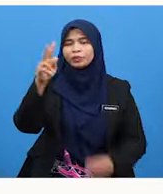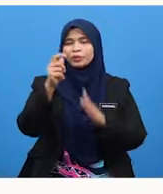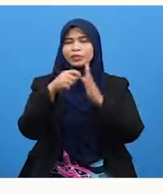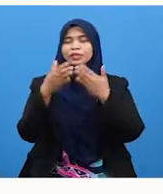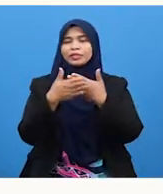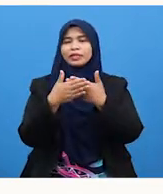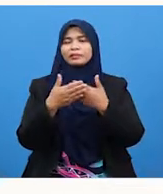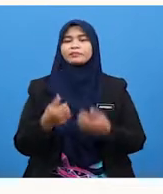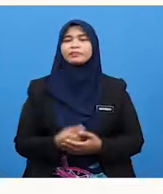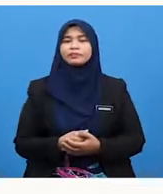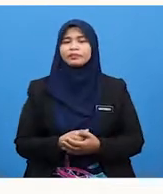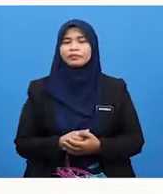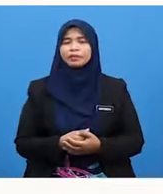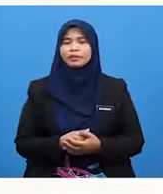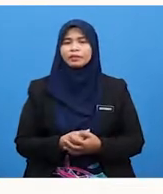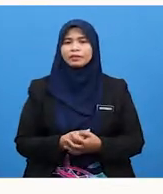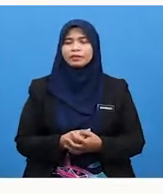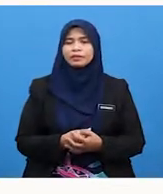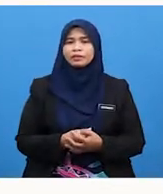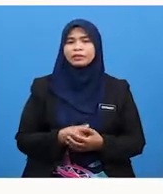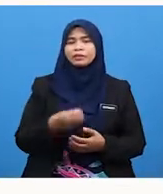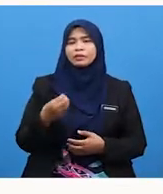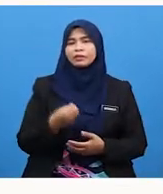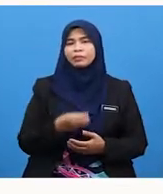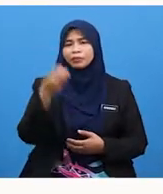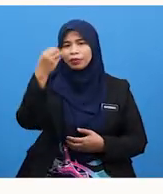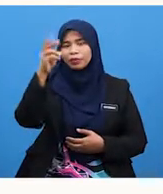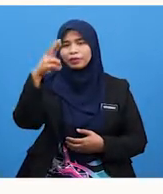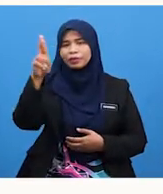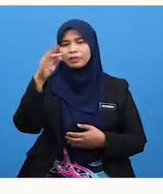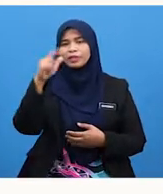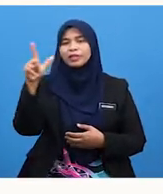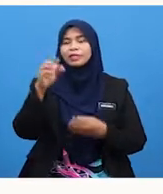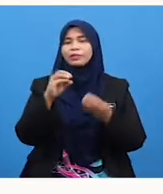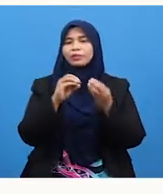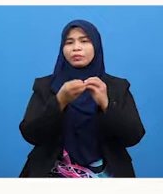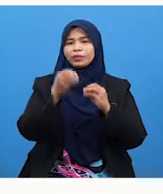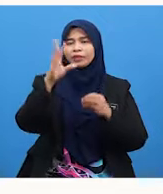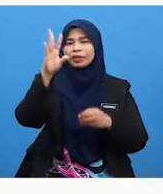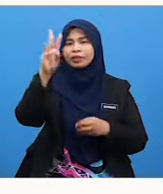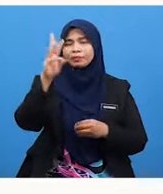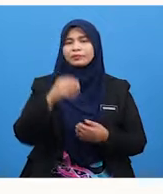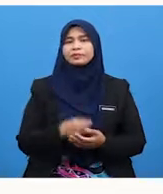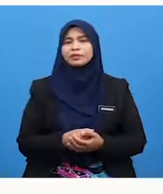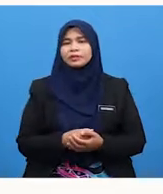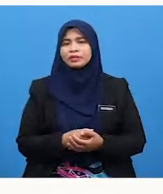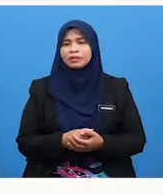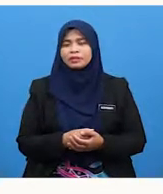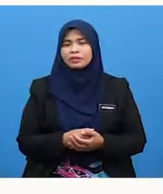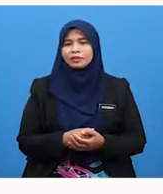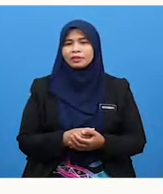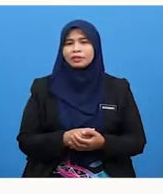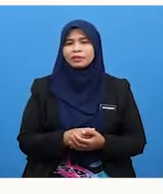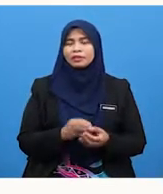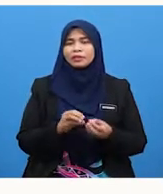Digit bagi nilai tempat 10,000 adalah digit 6. Manakala